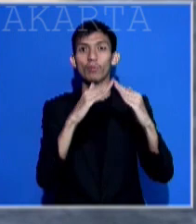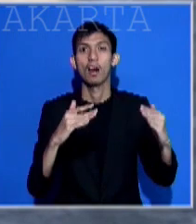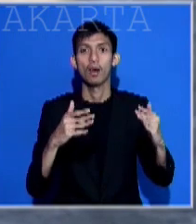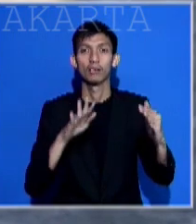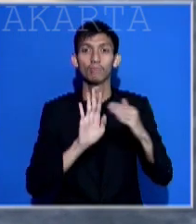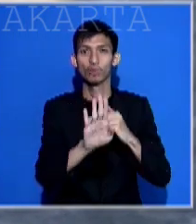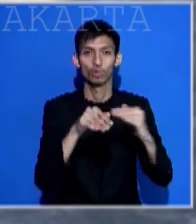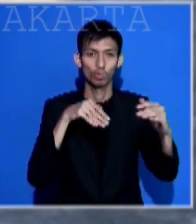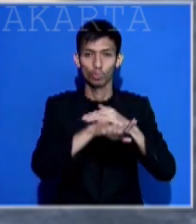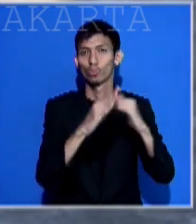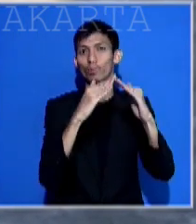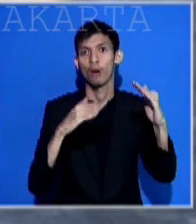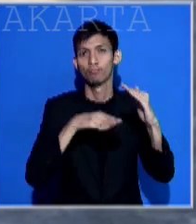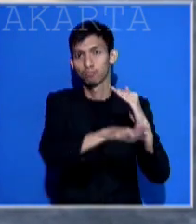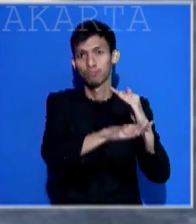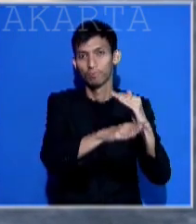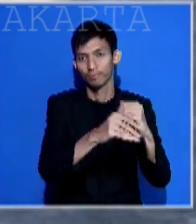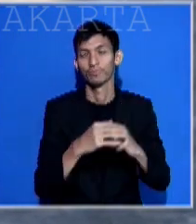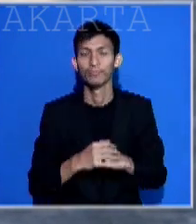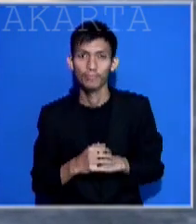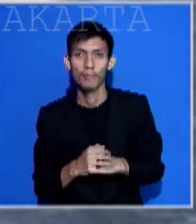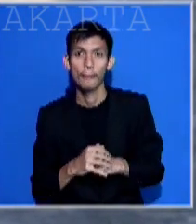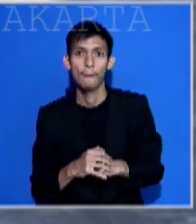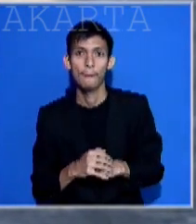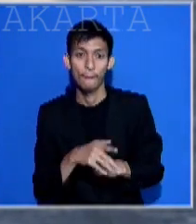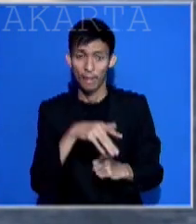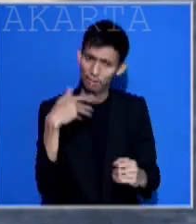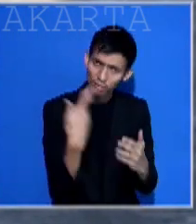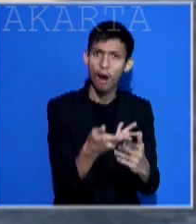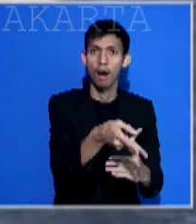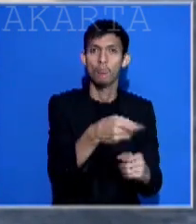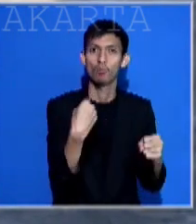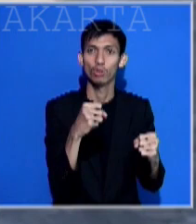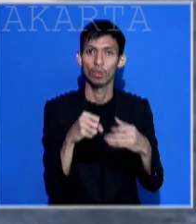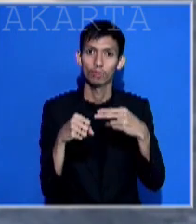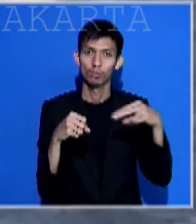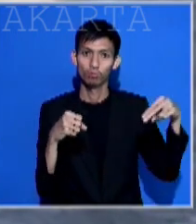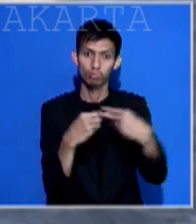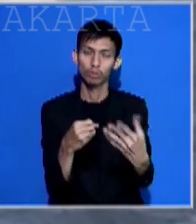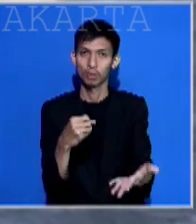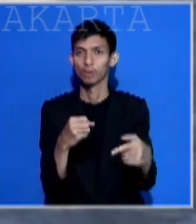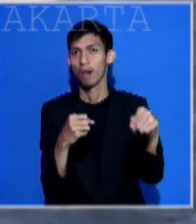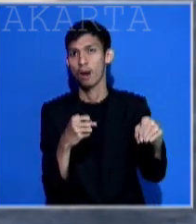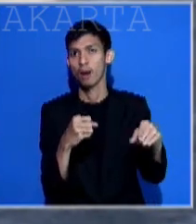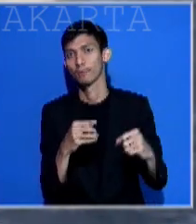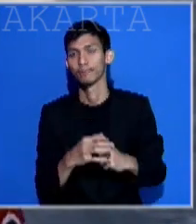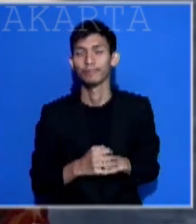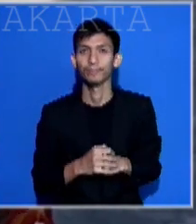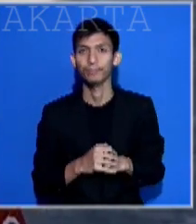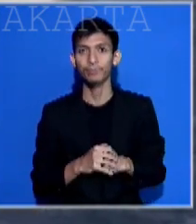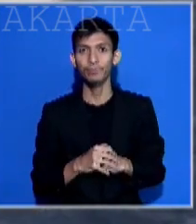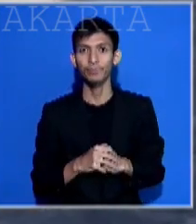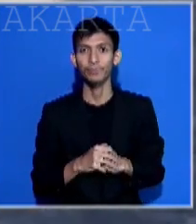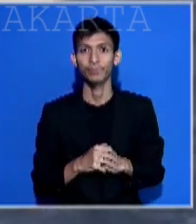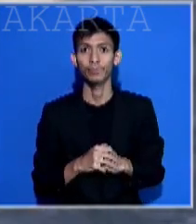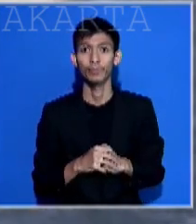kemudian menimpa kendaraan sepeda motor Yamaha Vario. Jadi untuk korban,